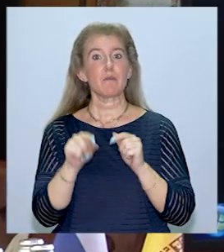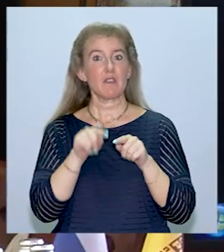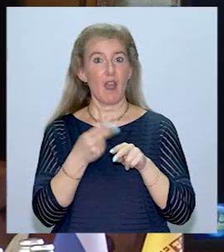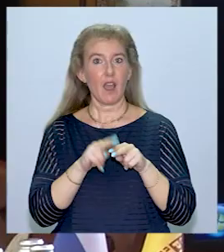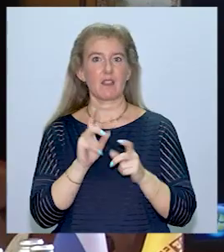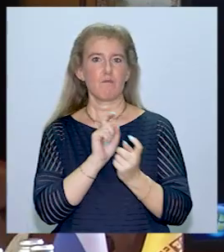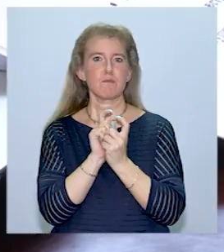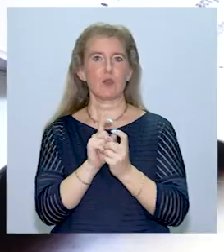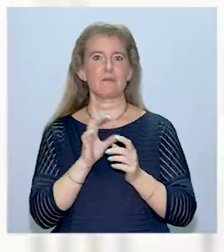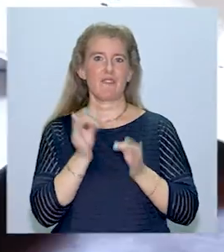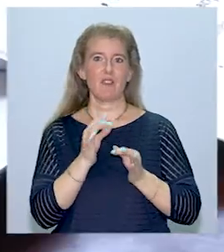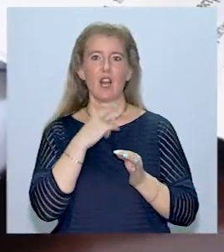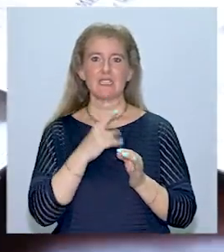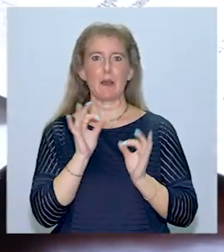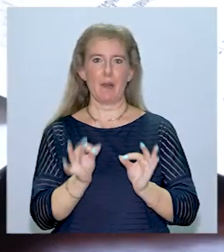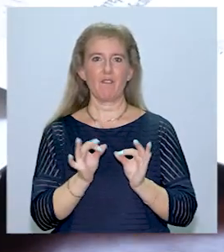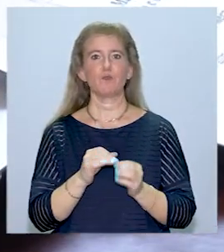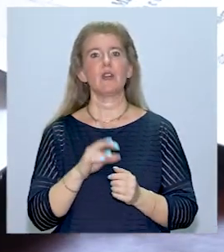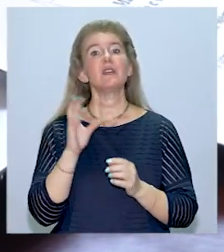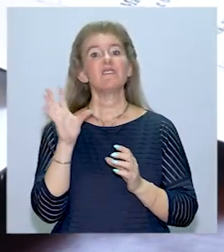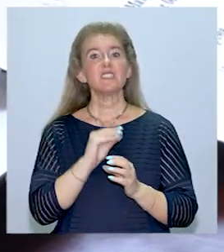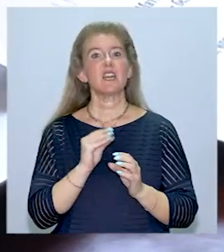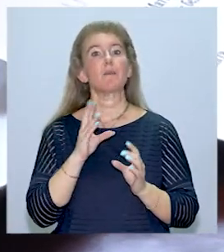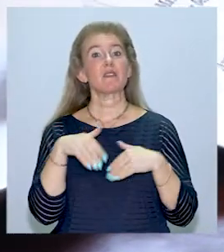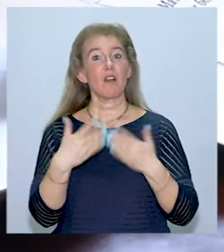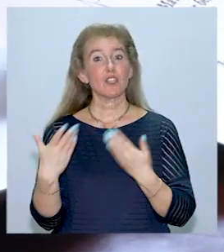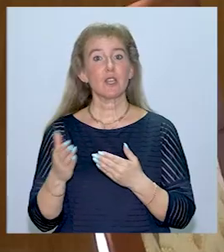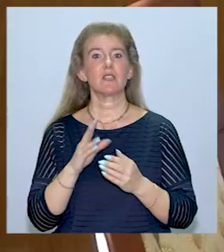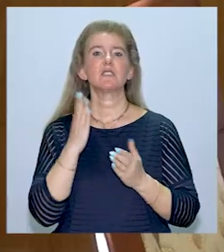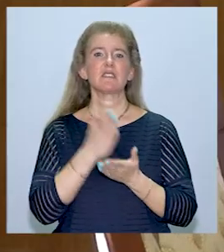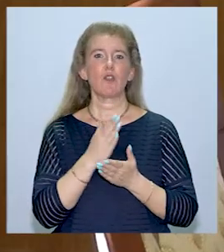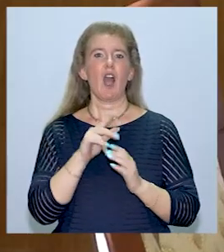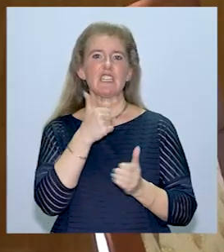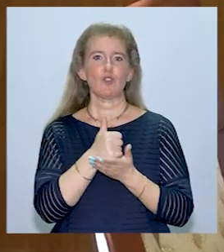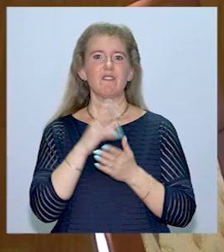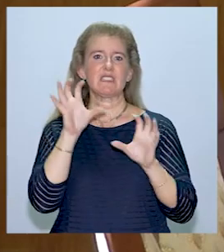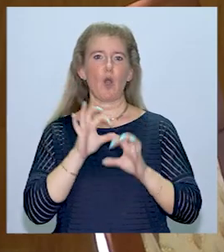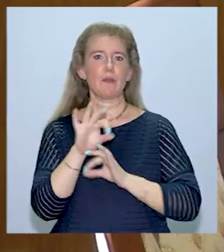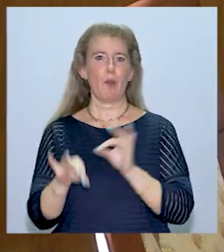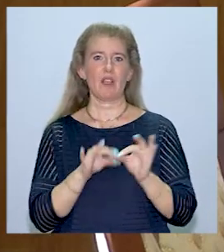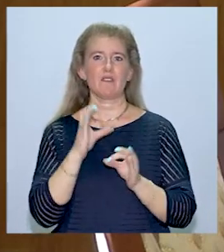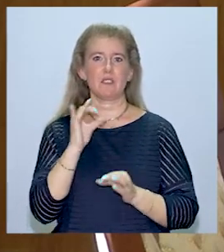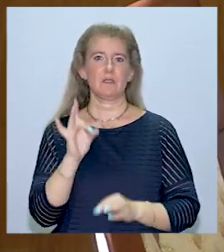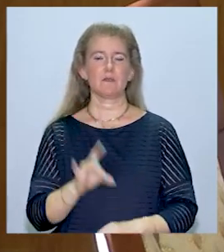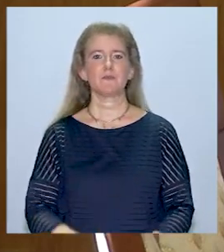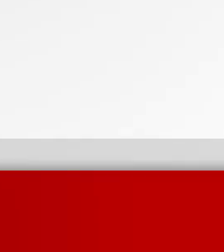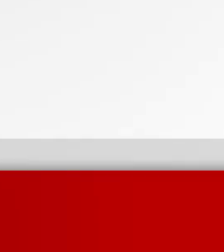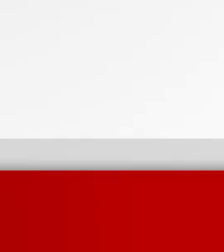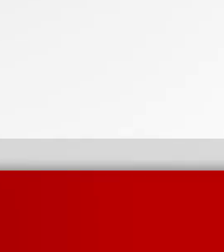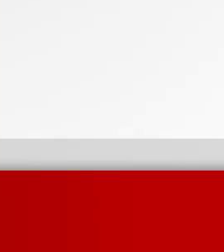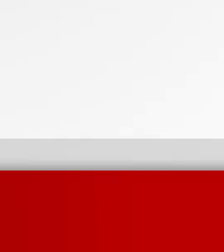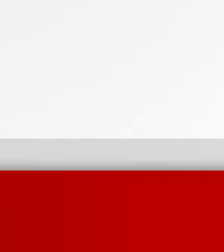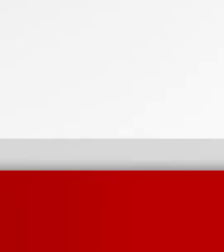Именно за это и борется «Справедливая Россия за правду». Все озвученные предложения станут основой законопроектов СР.